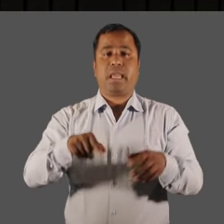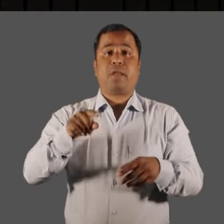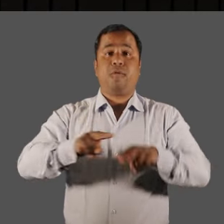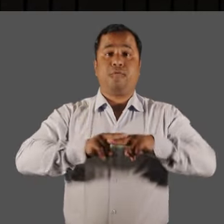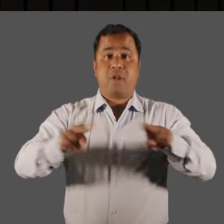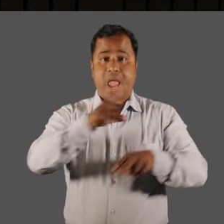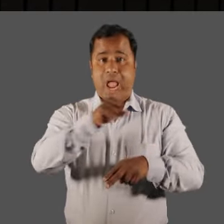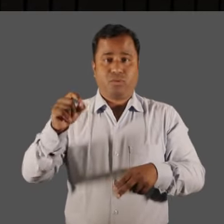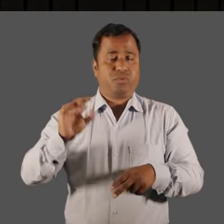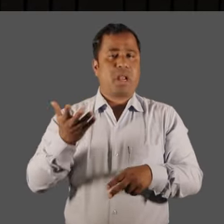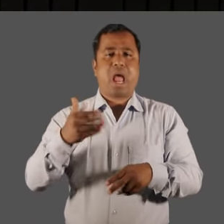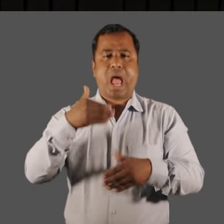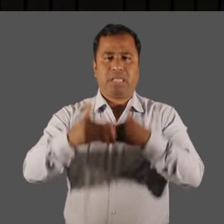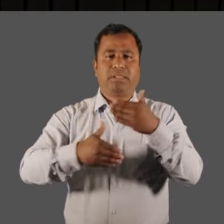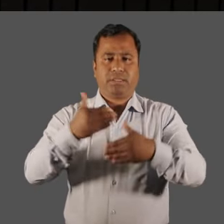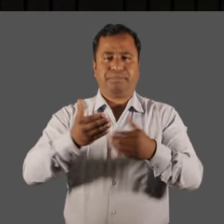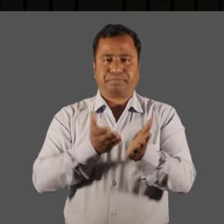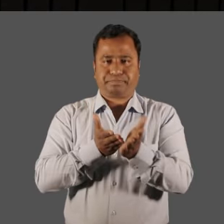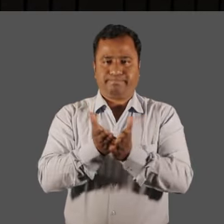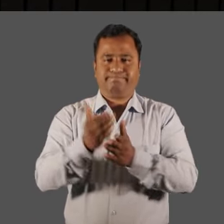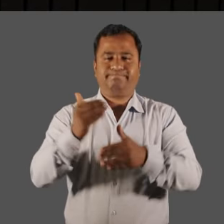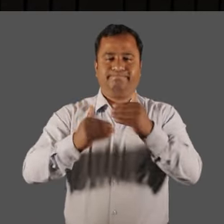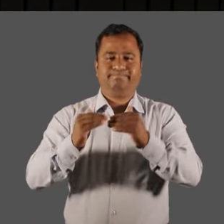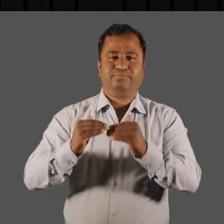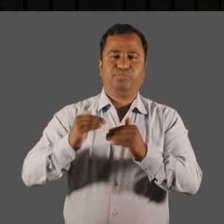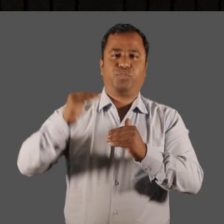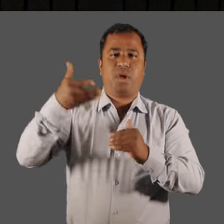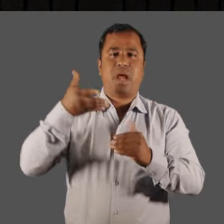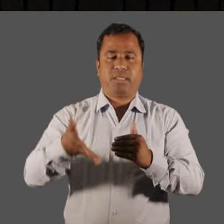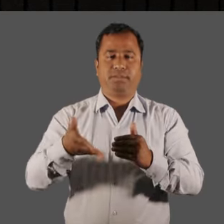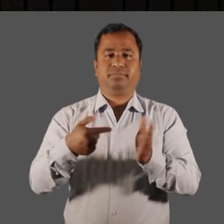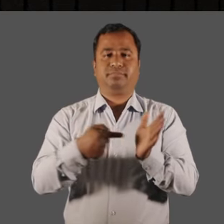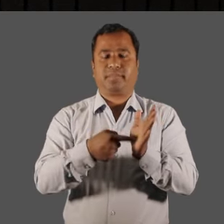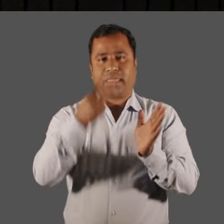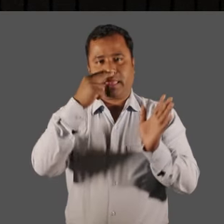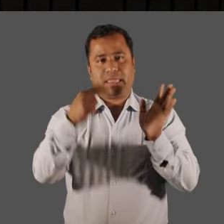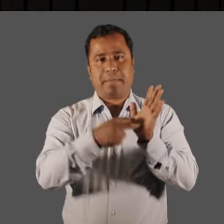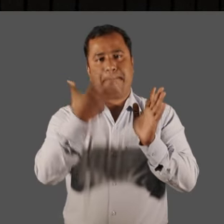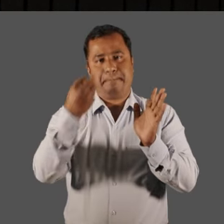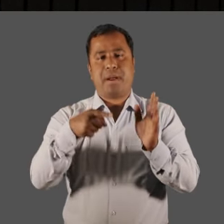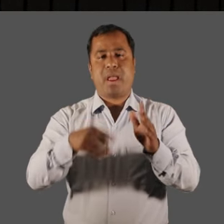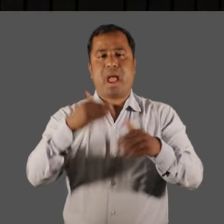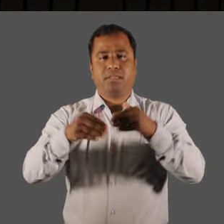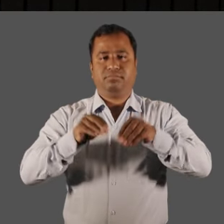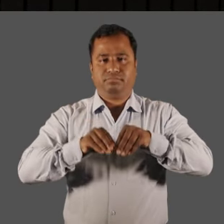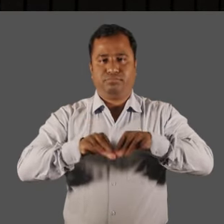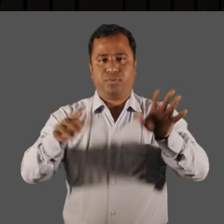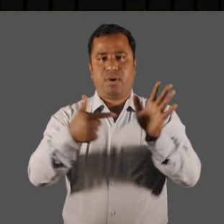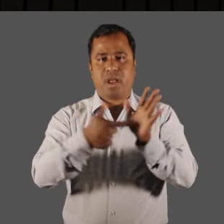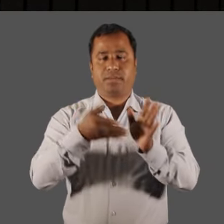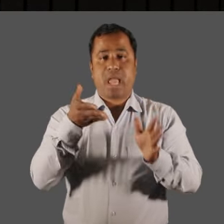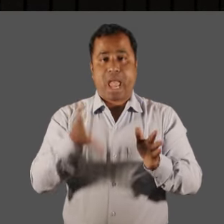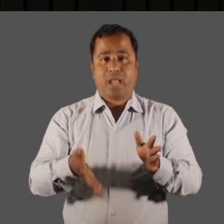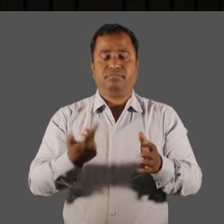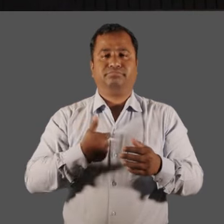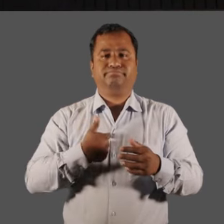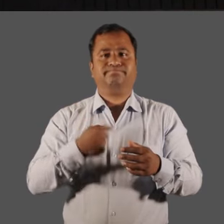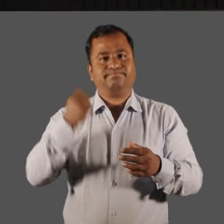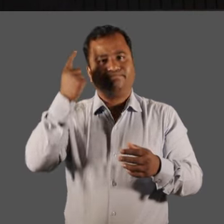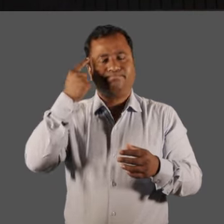কিছু করার আছে, বাট তারপরও এখন পরিচিত। আমি একদিন একটা প্রোগ্রামে গেছি ইন্টারপ্রেট করতে। সেখানে উনি একজন